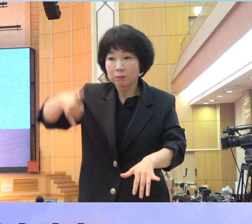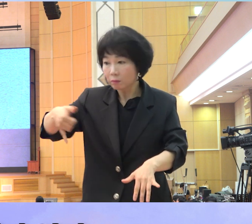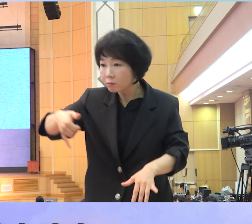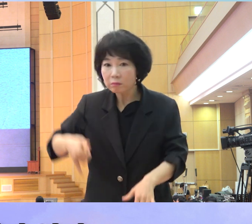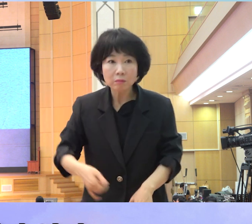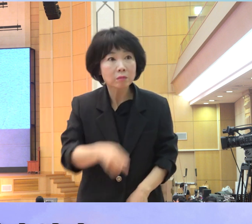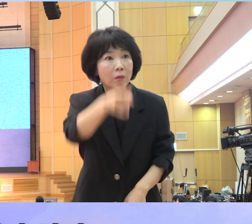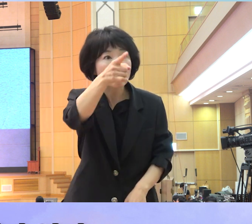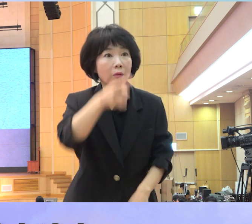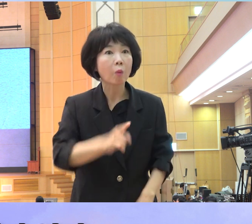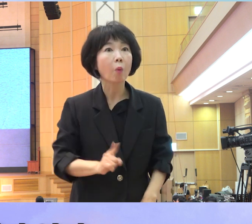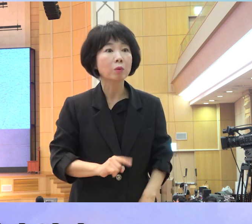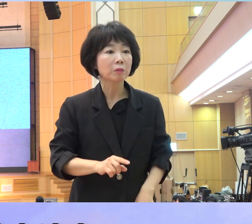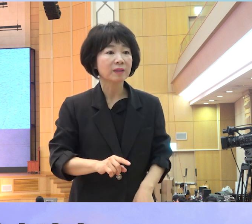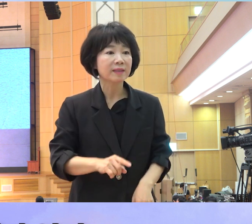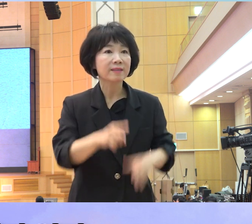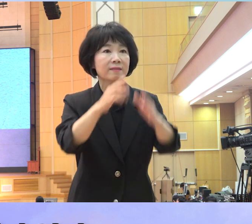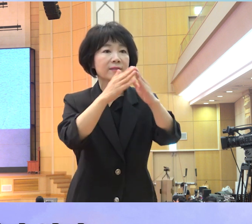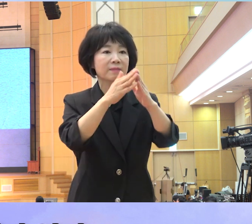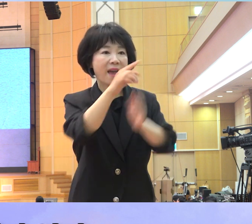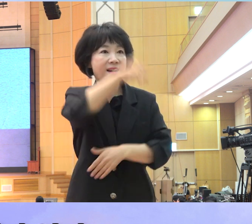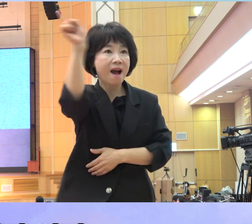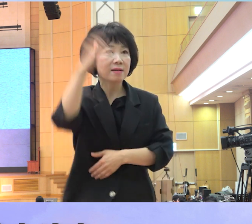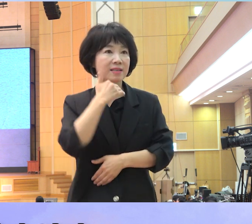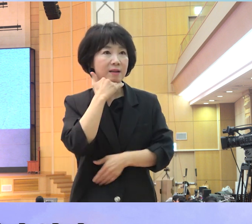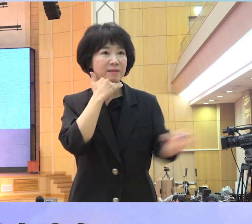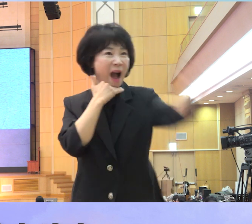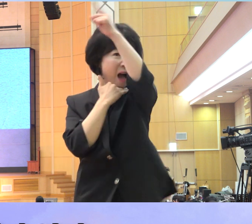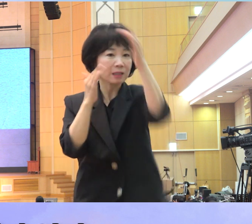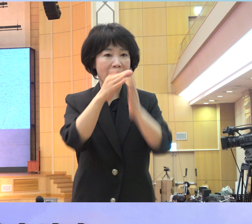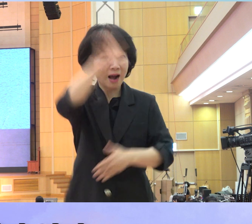딱 한마디 하십니다. 집에 가서 기다려.